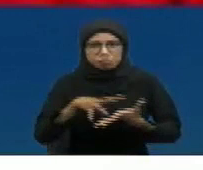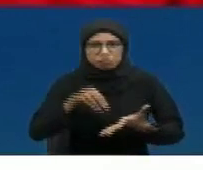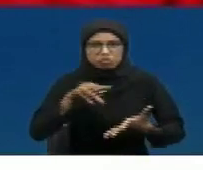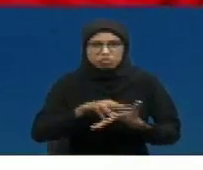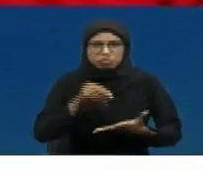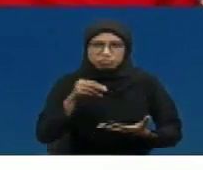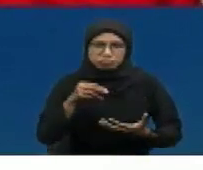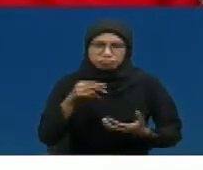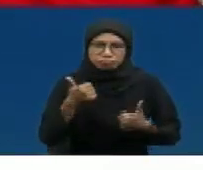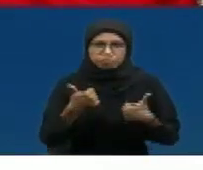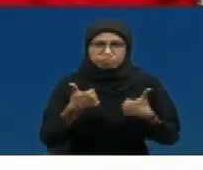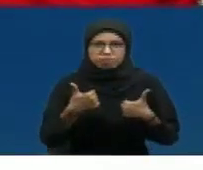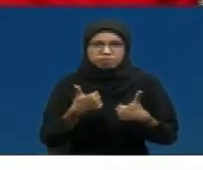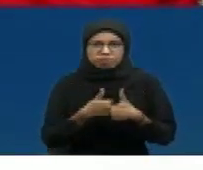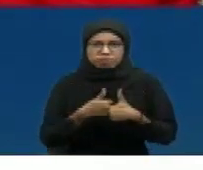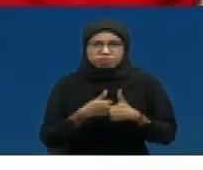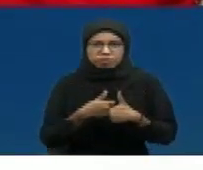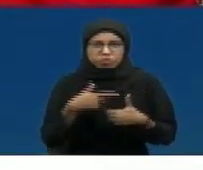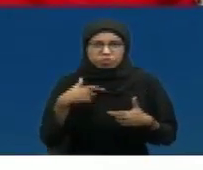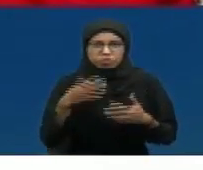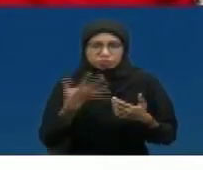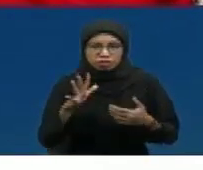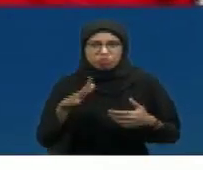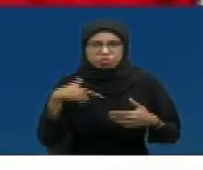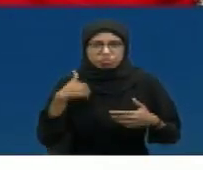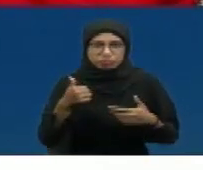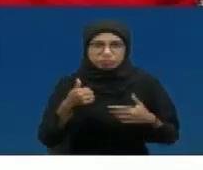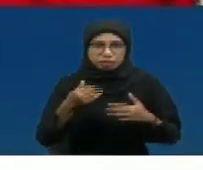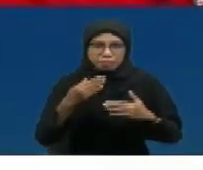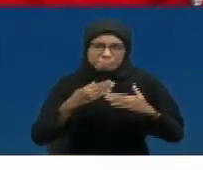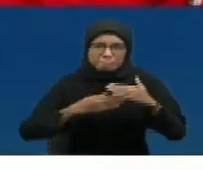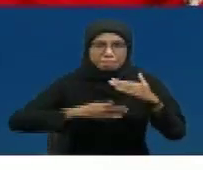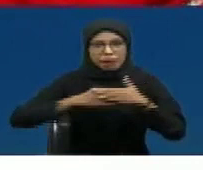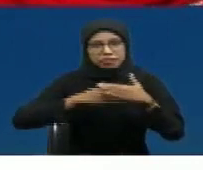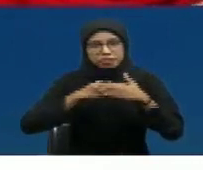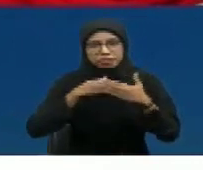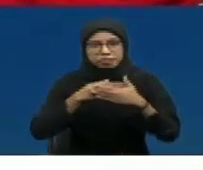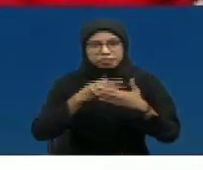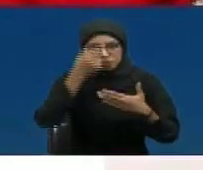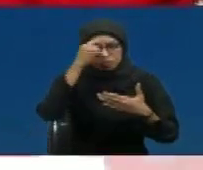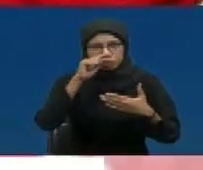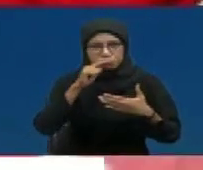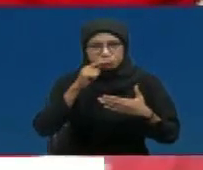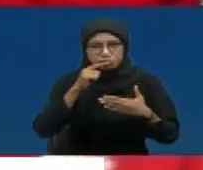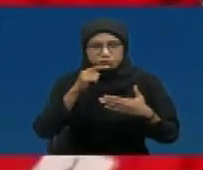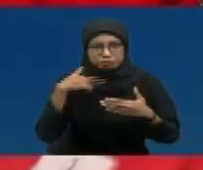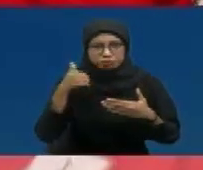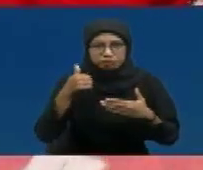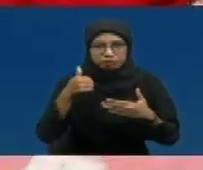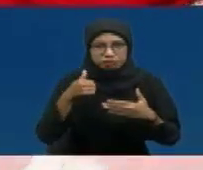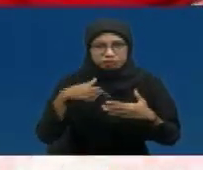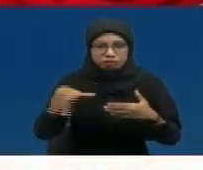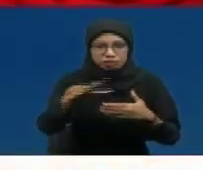sudah memiliki, sudah kebanyakan sudah maksimal untuk memberikan ilmunya, sehingga mereka peserta